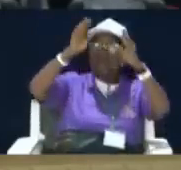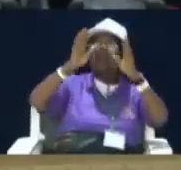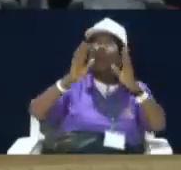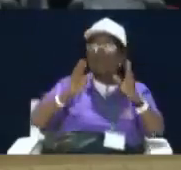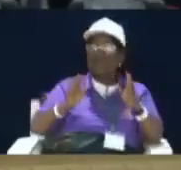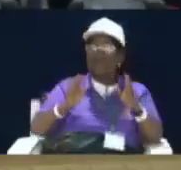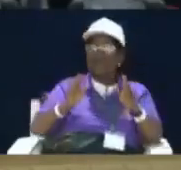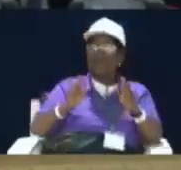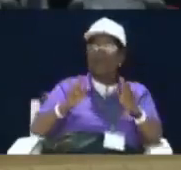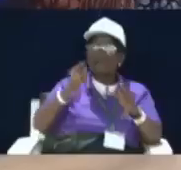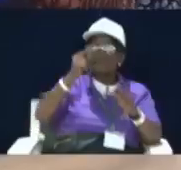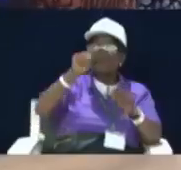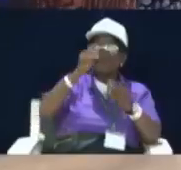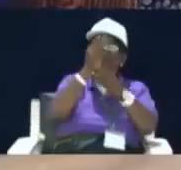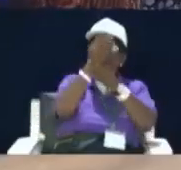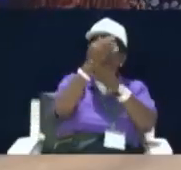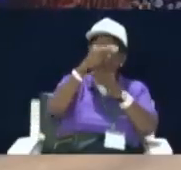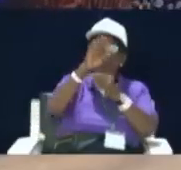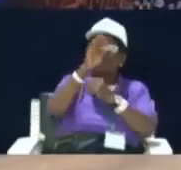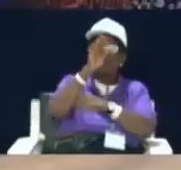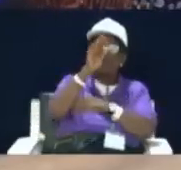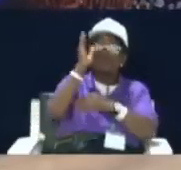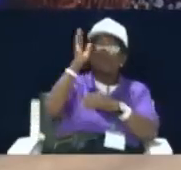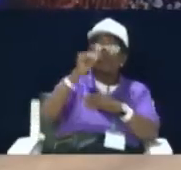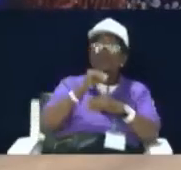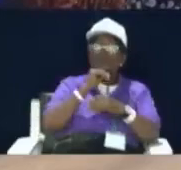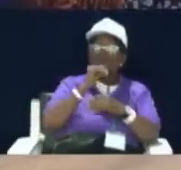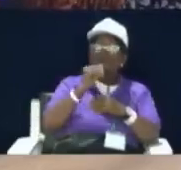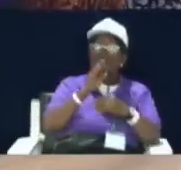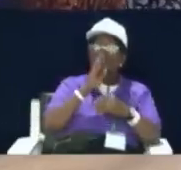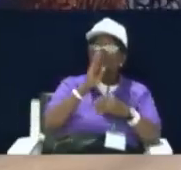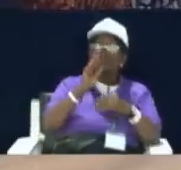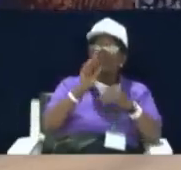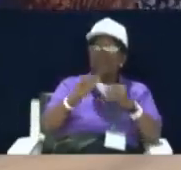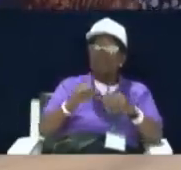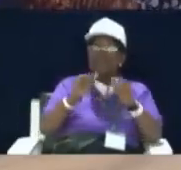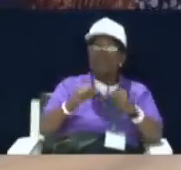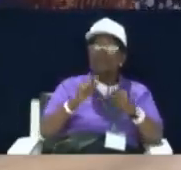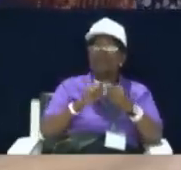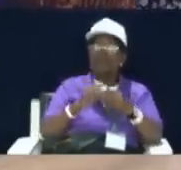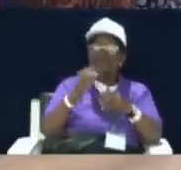Ọwọ́ ayé ò ní ká yín. Ọwọ́ ọ̀tá ò ní ràn yín.